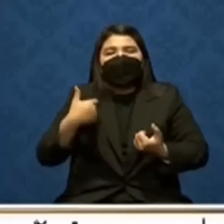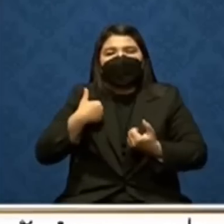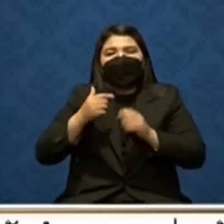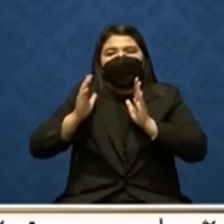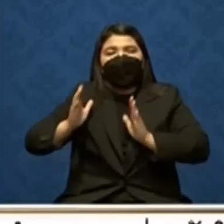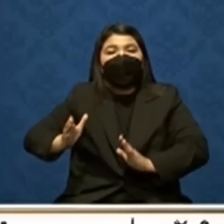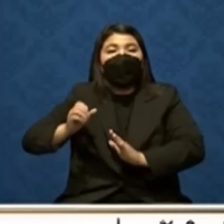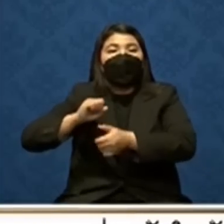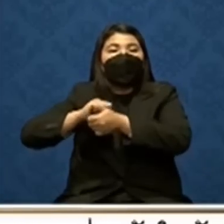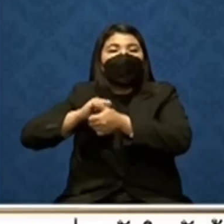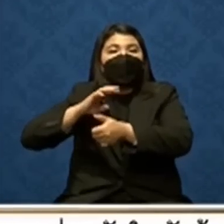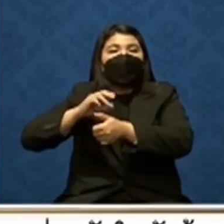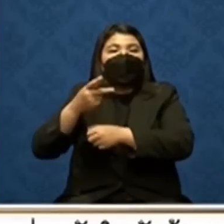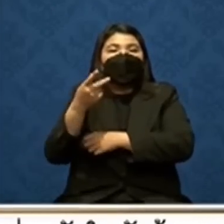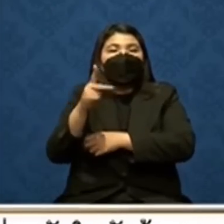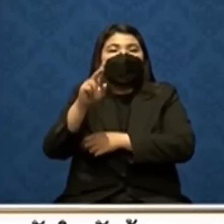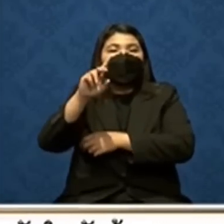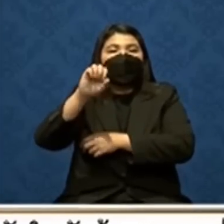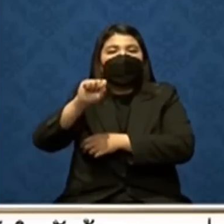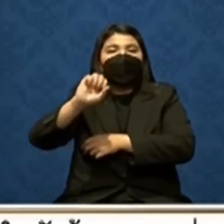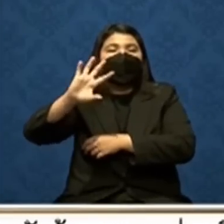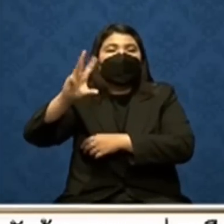ที่มาจาก le Ban Berbed